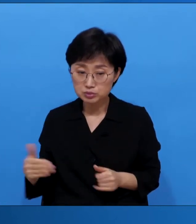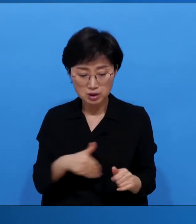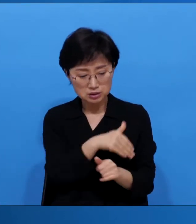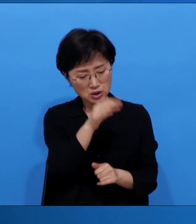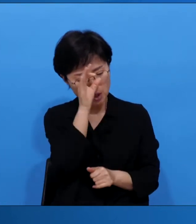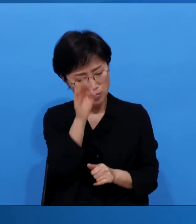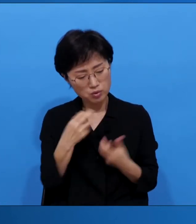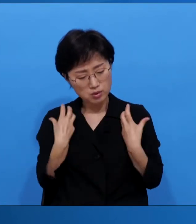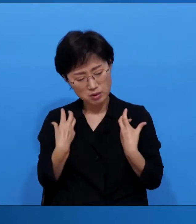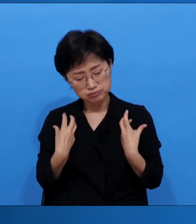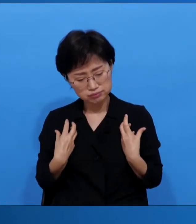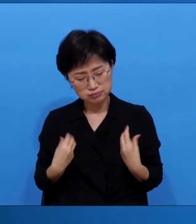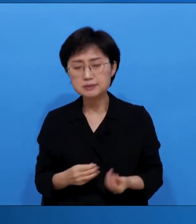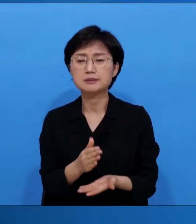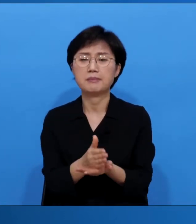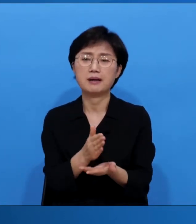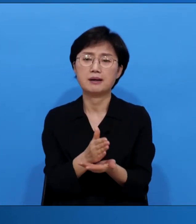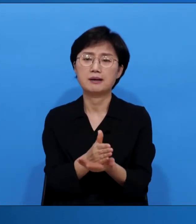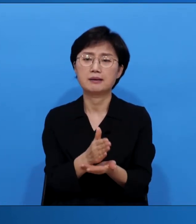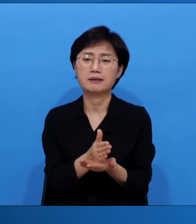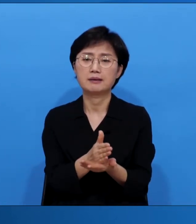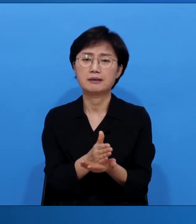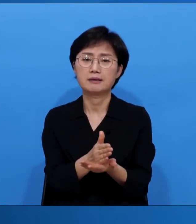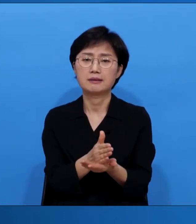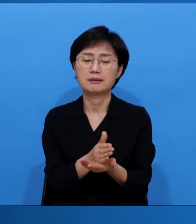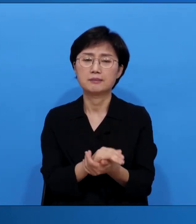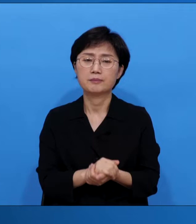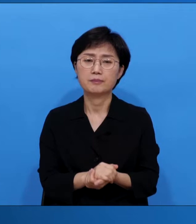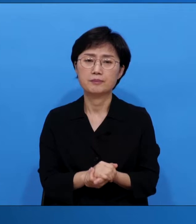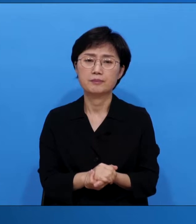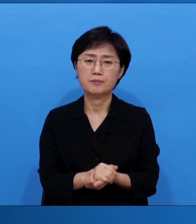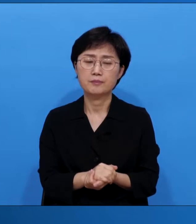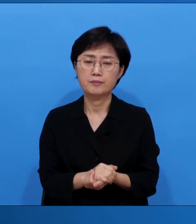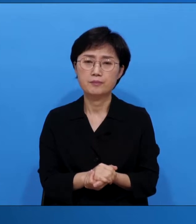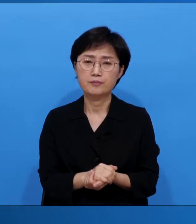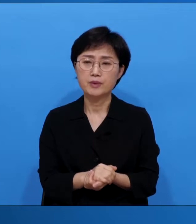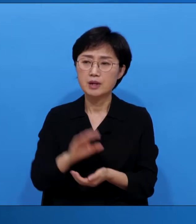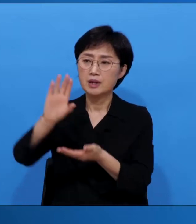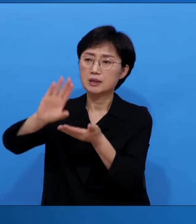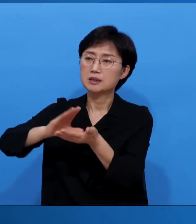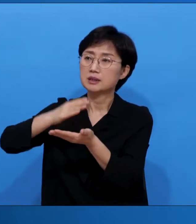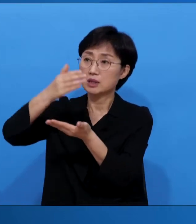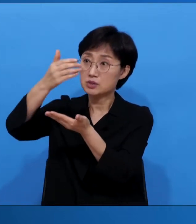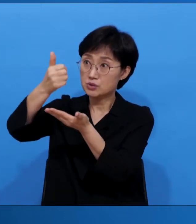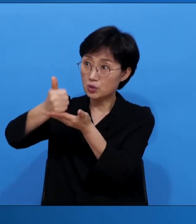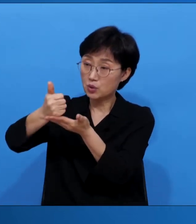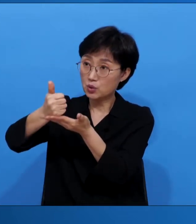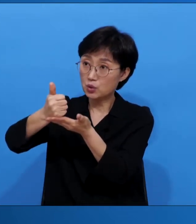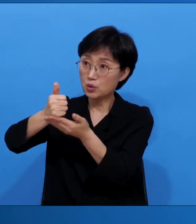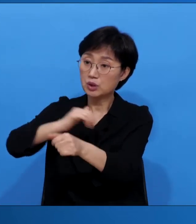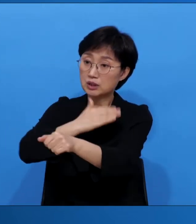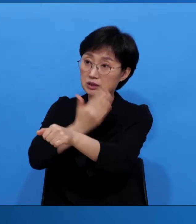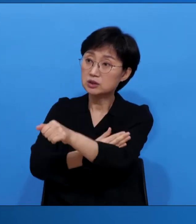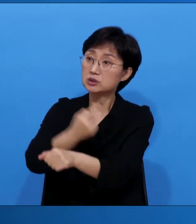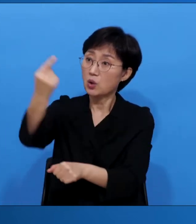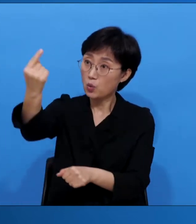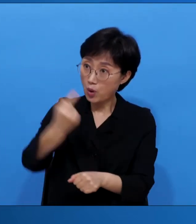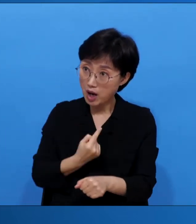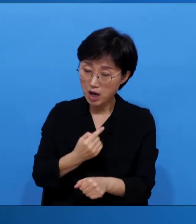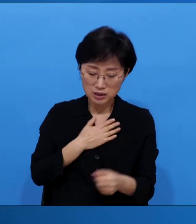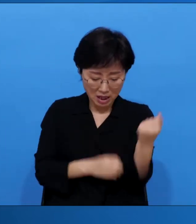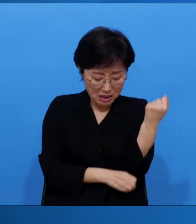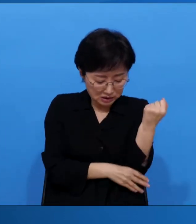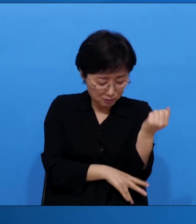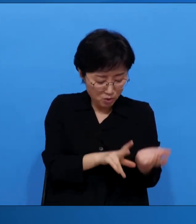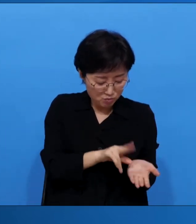discouraged. 첫째입니다. That's the first thing. 그리스도께서 능력으로 임한 하나님 나라 임하니까 근원적으로 치유돼요. By